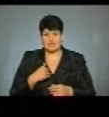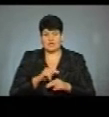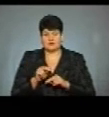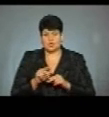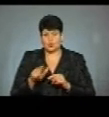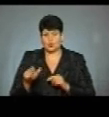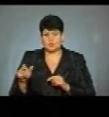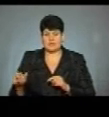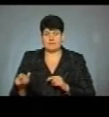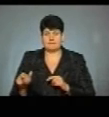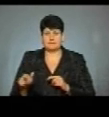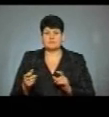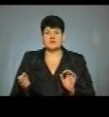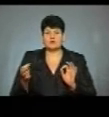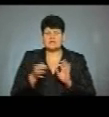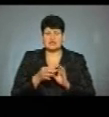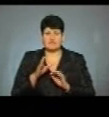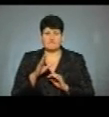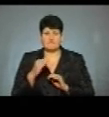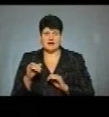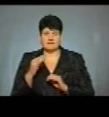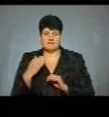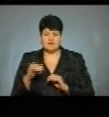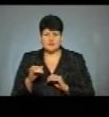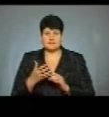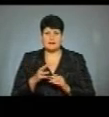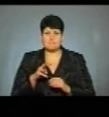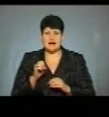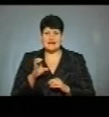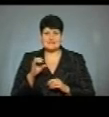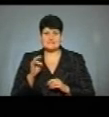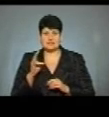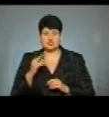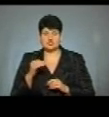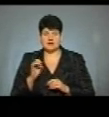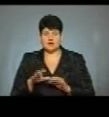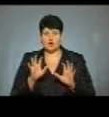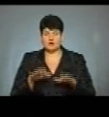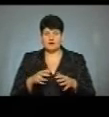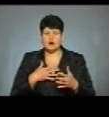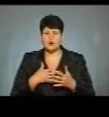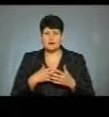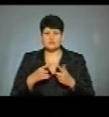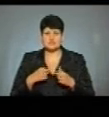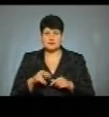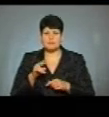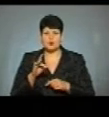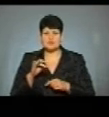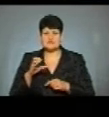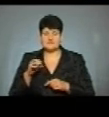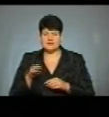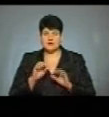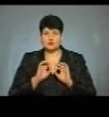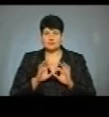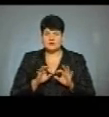людей підключатися до Wi-Fi, користуватися Фейсбуком і месенджером. Голова громадської організації «Просвіта» Наталя Турчин